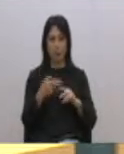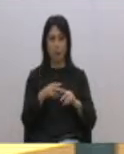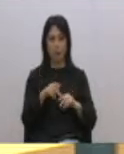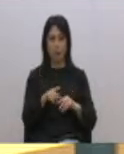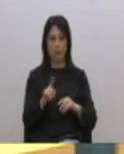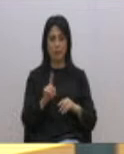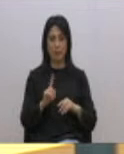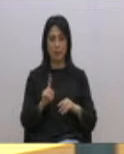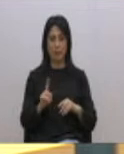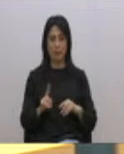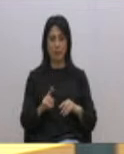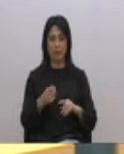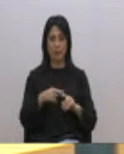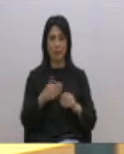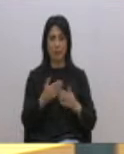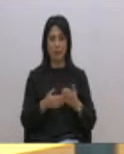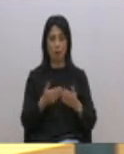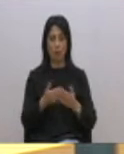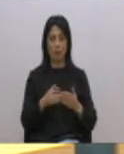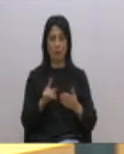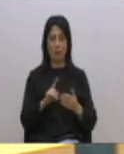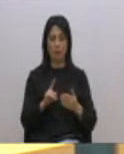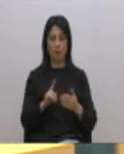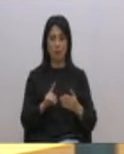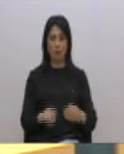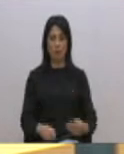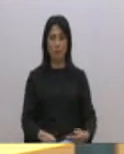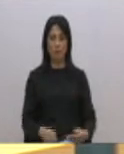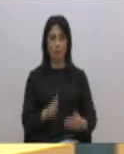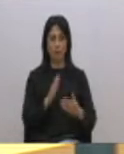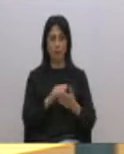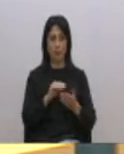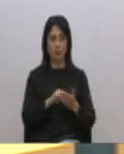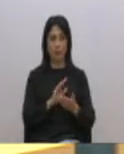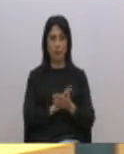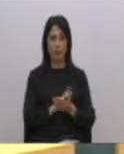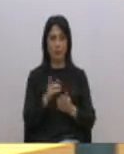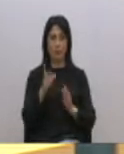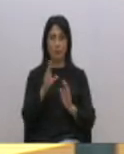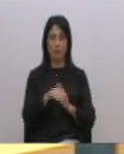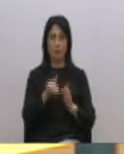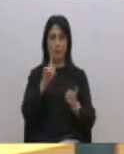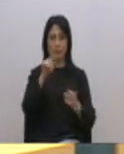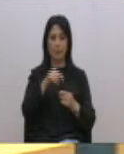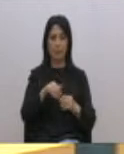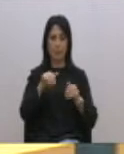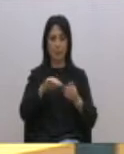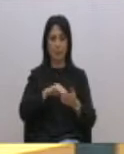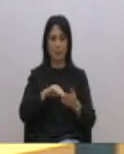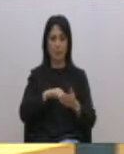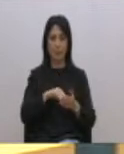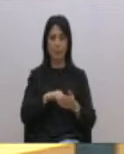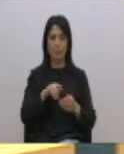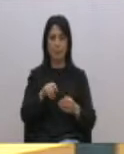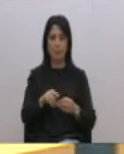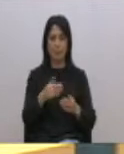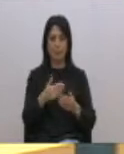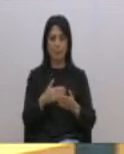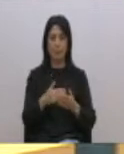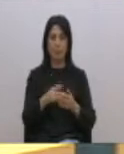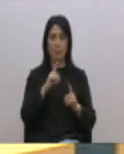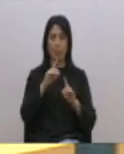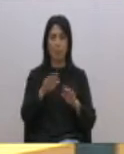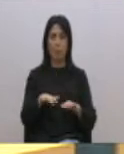tuiș rata, iz recomandăție biromelit. Aris da fixere boli matchoris, ce să bem istas punepși, an taușat